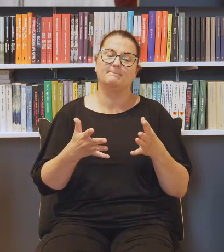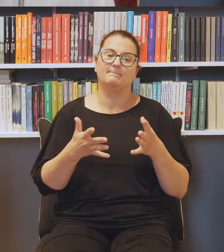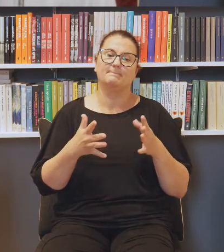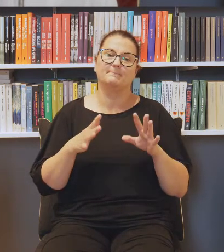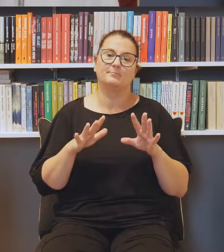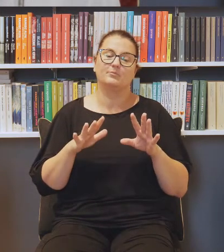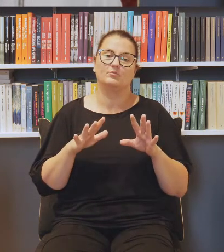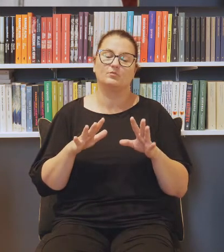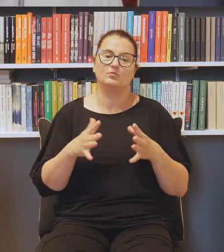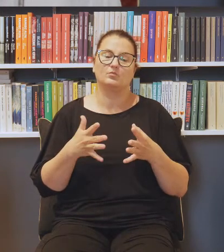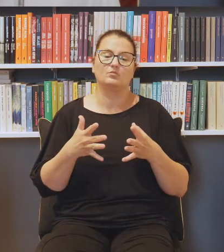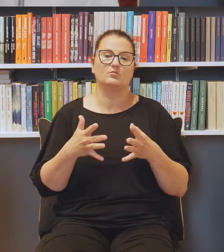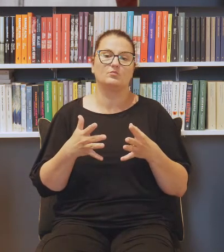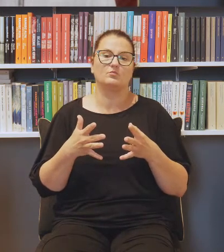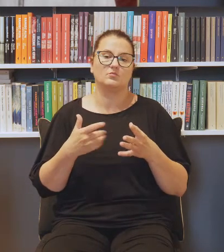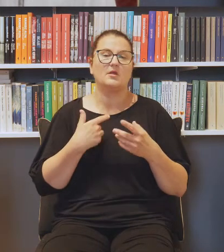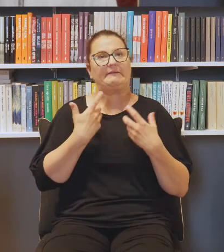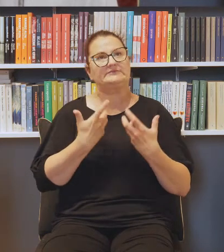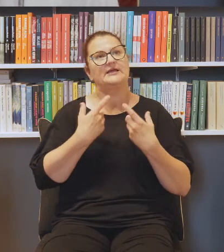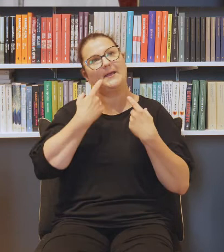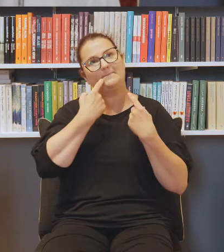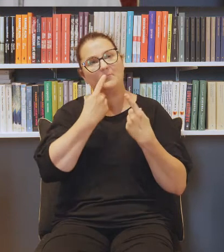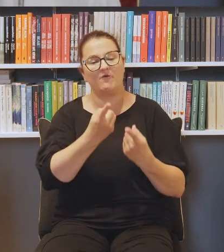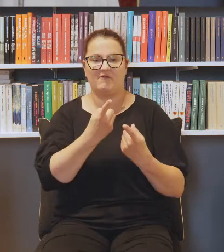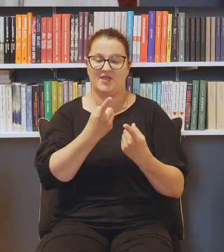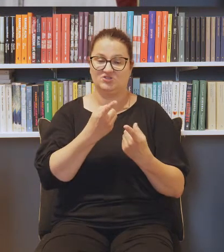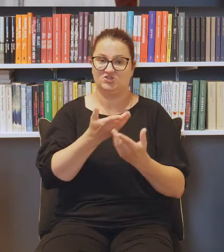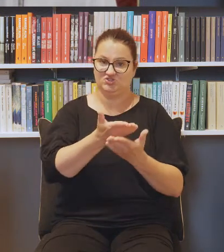z takim żeby powiedzieć